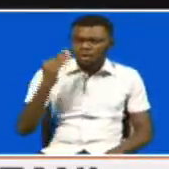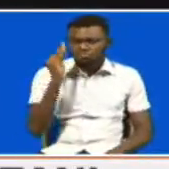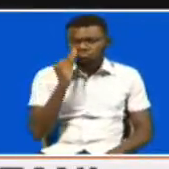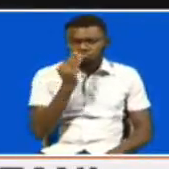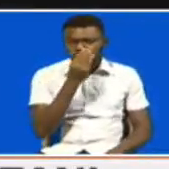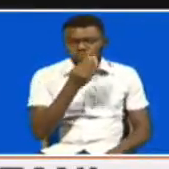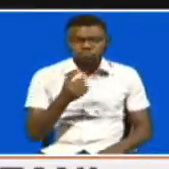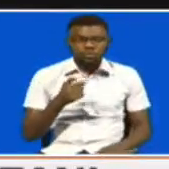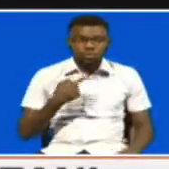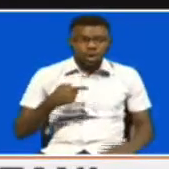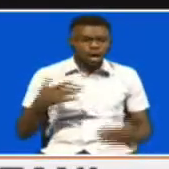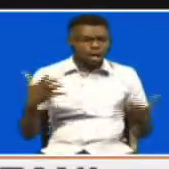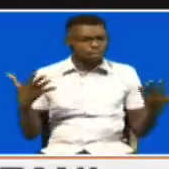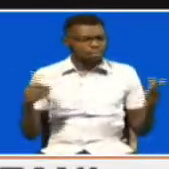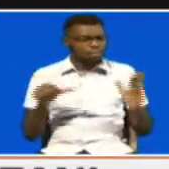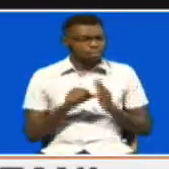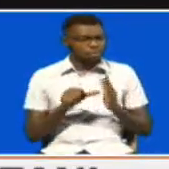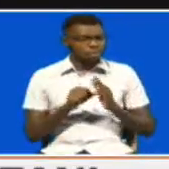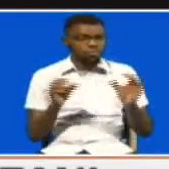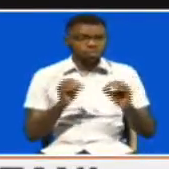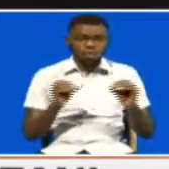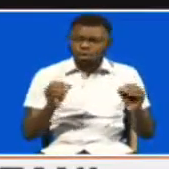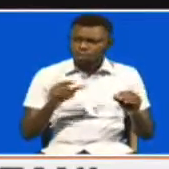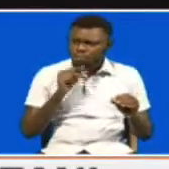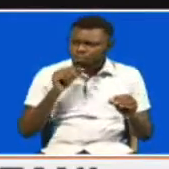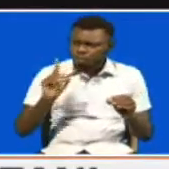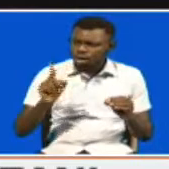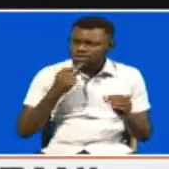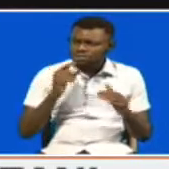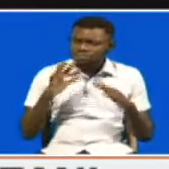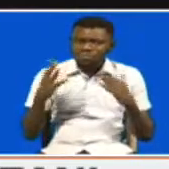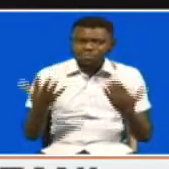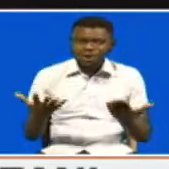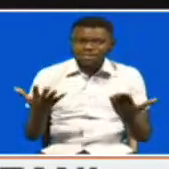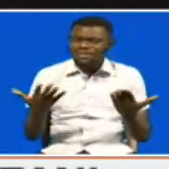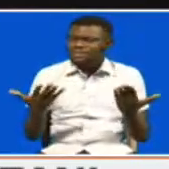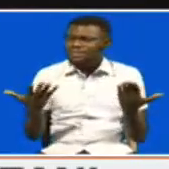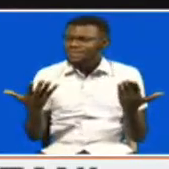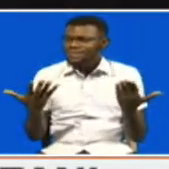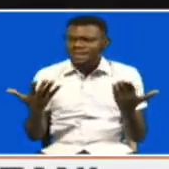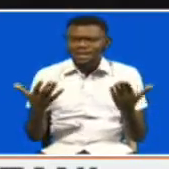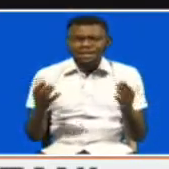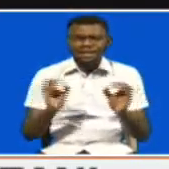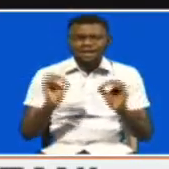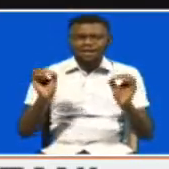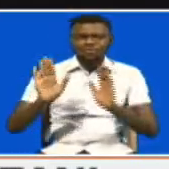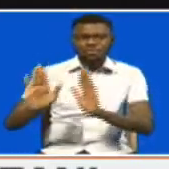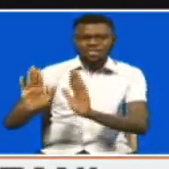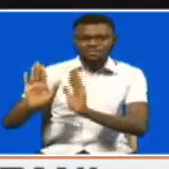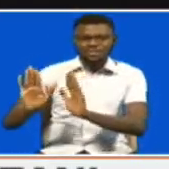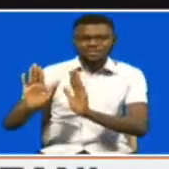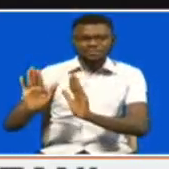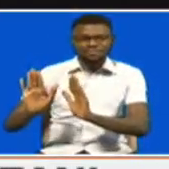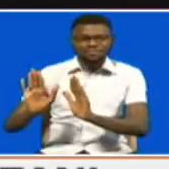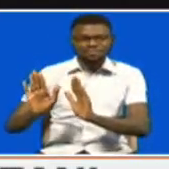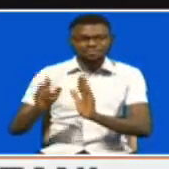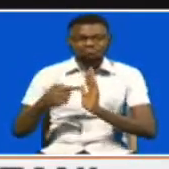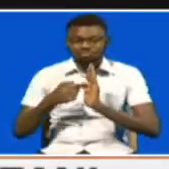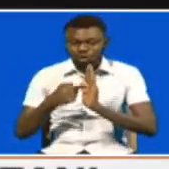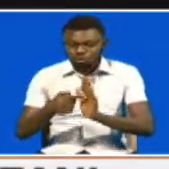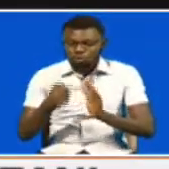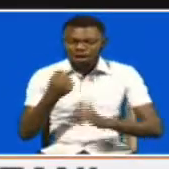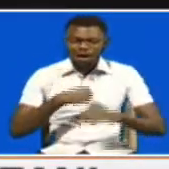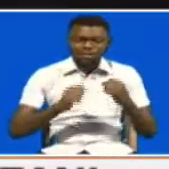sisi hatuna kijana mmoja alisema afanywe mambo, hapana. Kijana subiri, tutakuonyesha